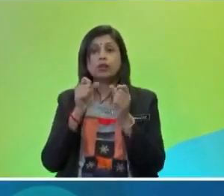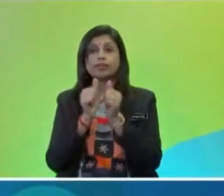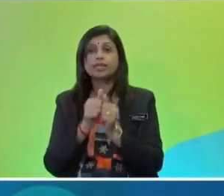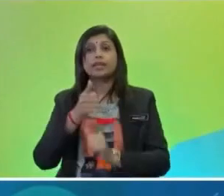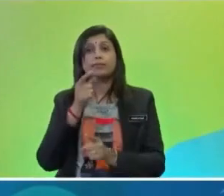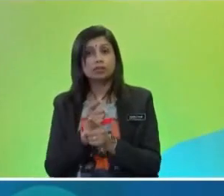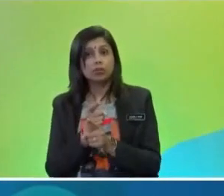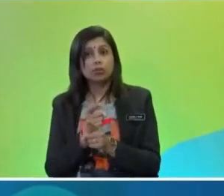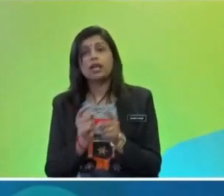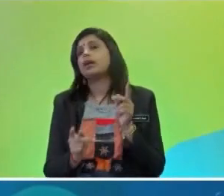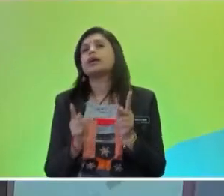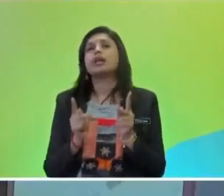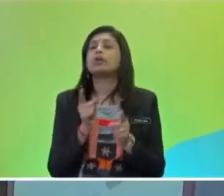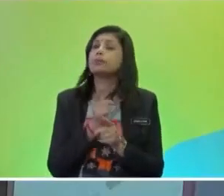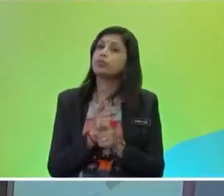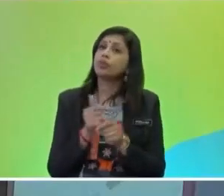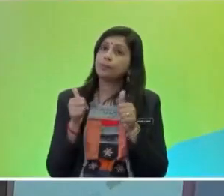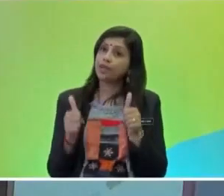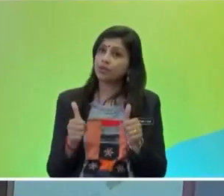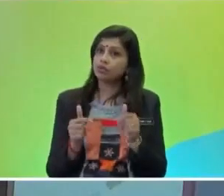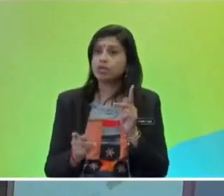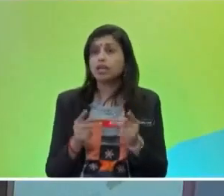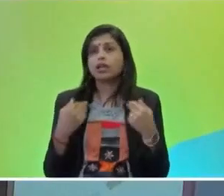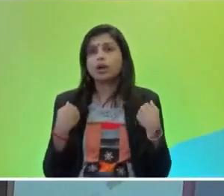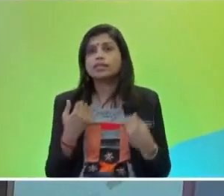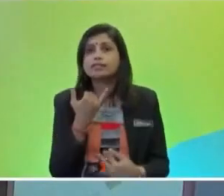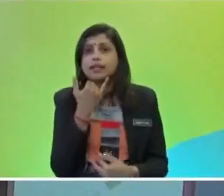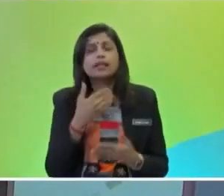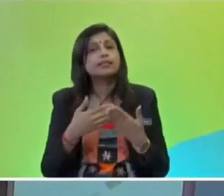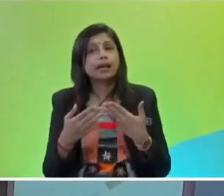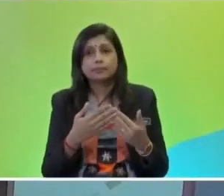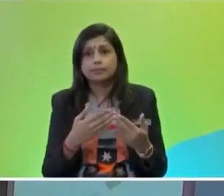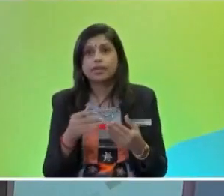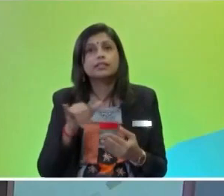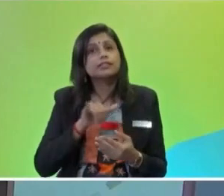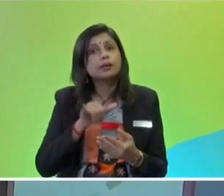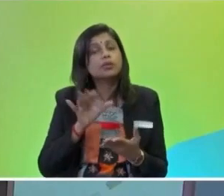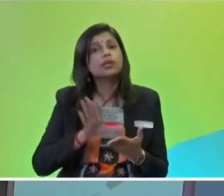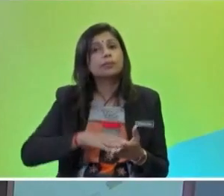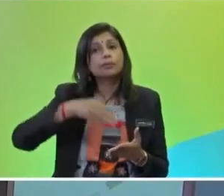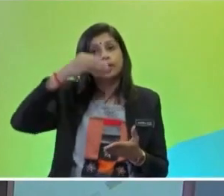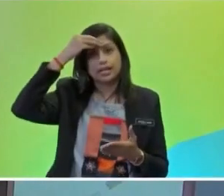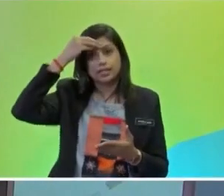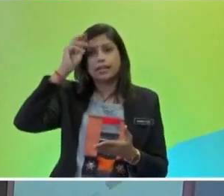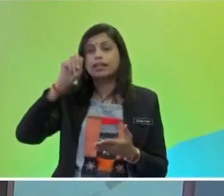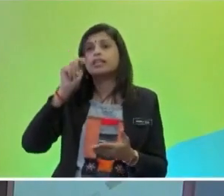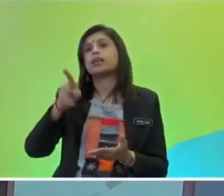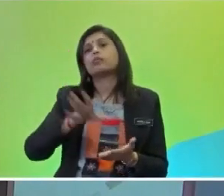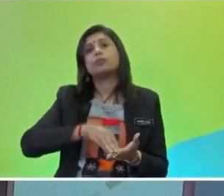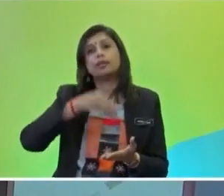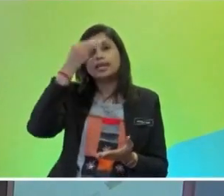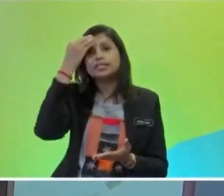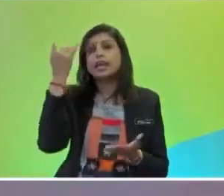jasa-jasa mereka. Sebab itulah kita sediakan banyak hadiah di depan. Sebab kita nak menghargai jasa-jasa mereka. Ya. Ya.